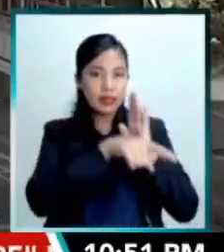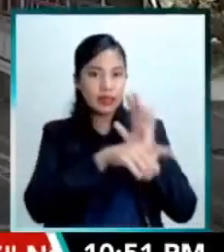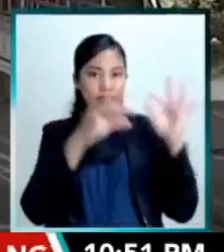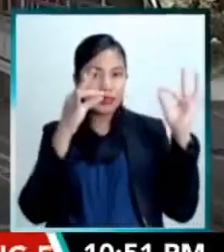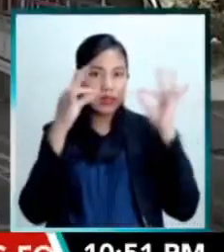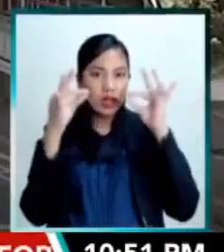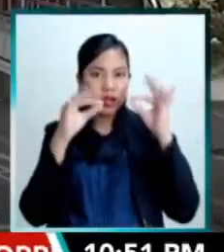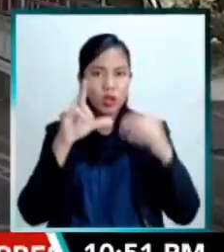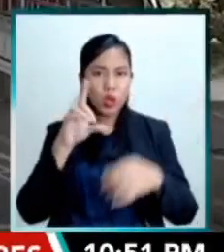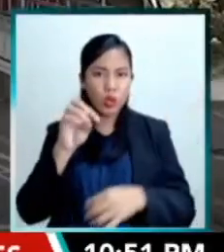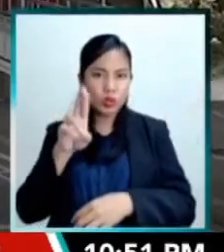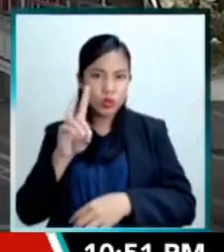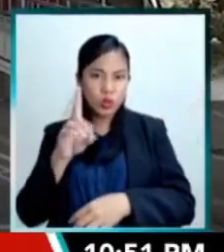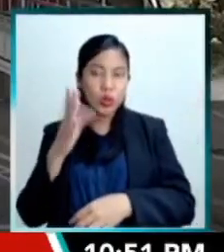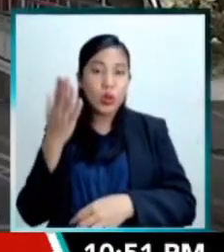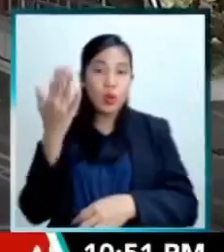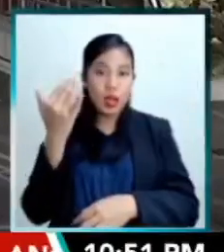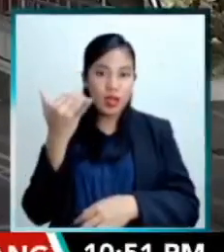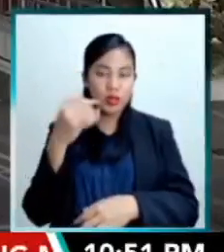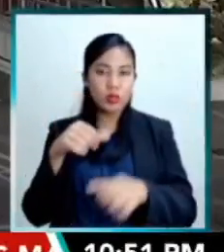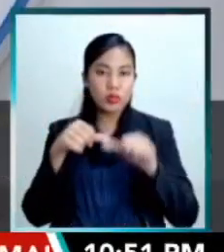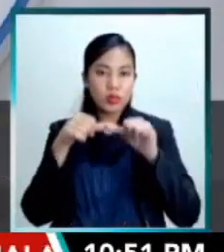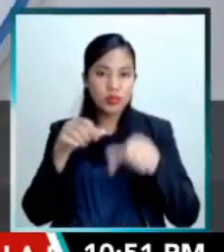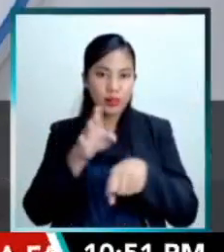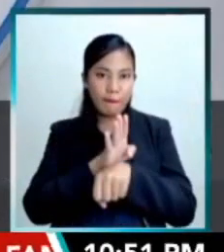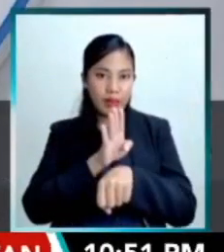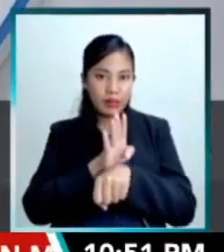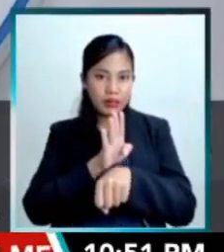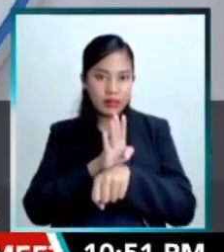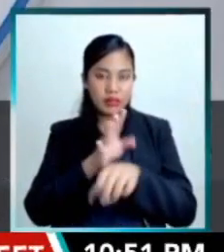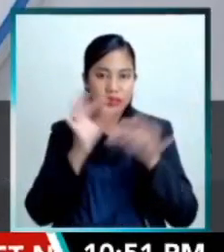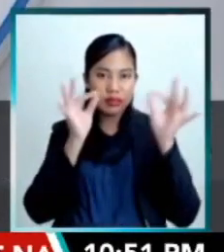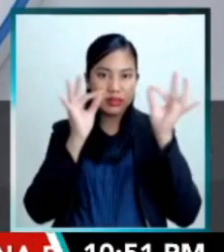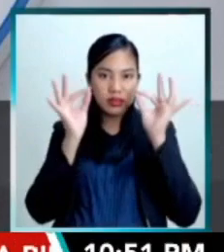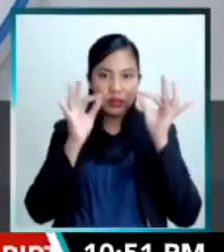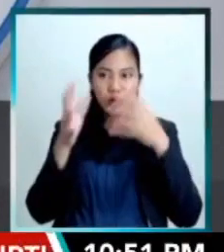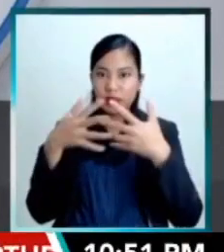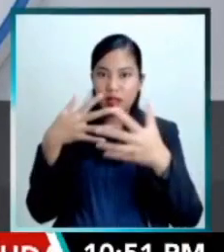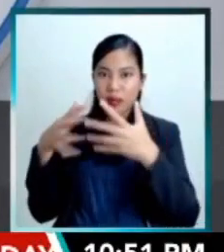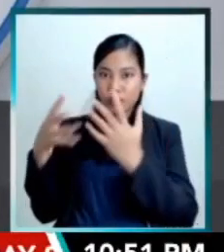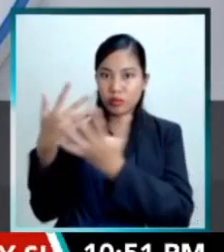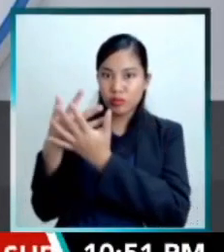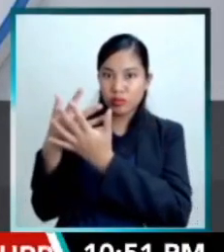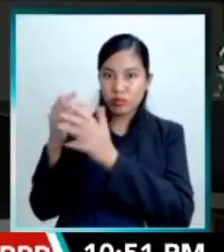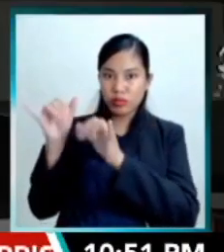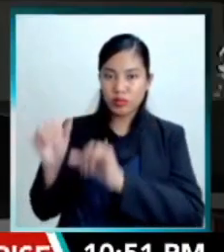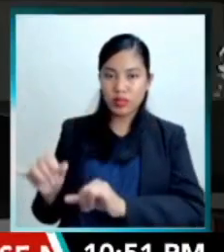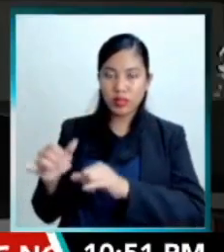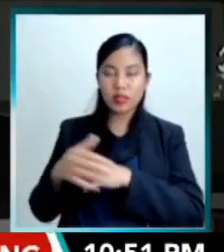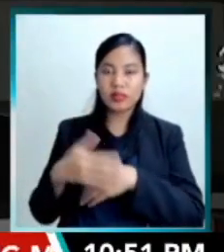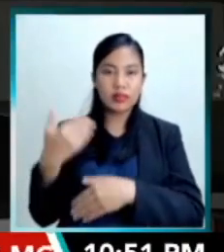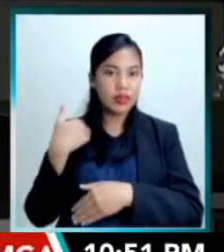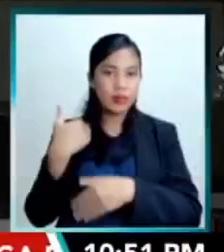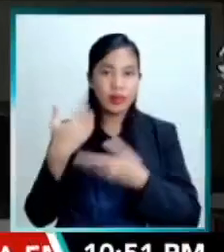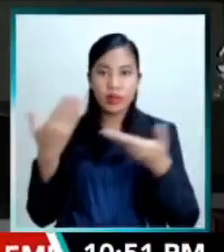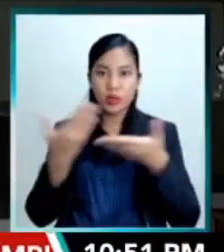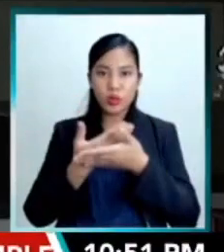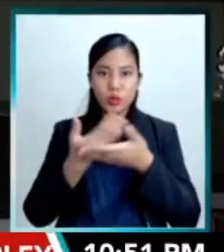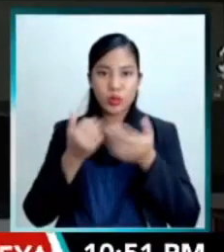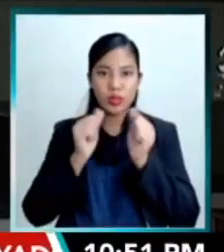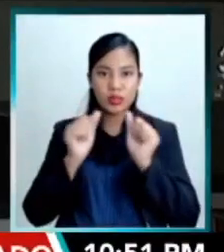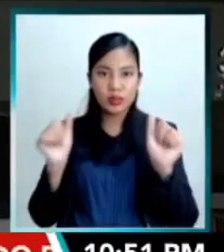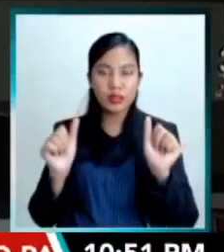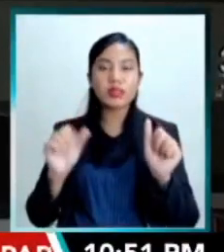kasi natitigil ang negosyo ng mga drug lord kahit nakakulong sa Bilibid. Wala pang bagong pahayag kaugnay riyan ang Commission on Human